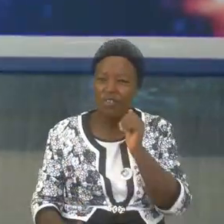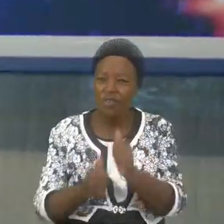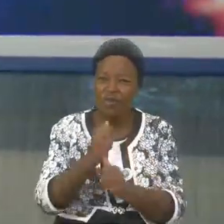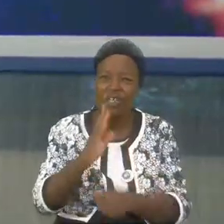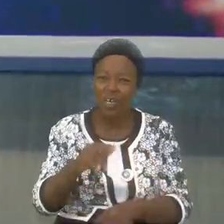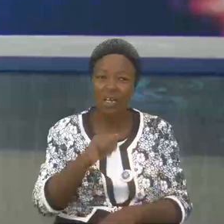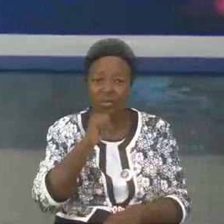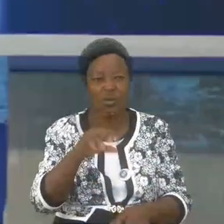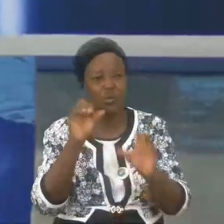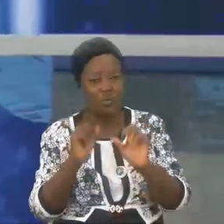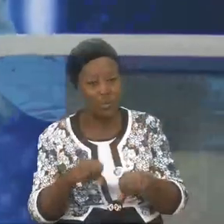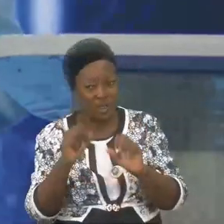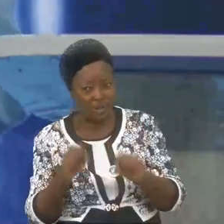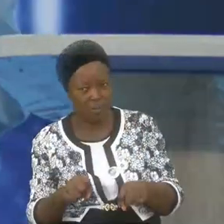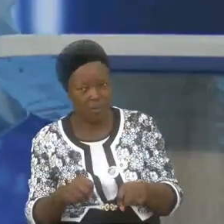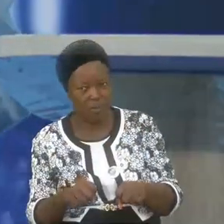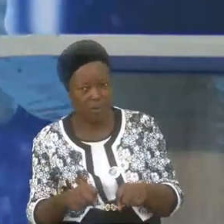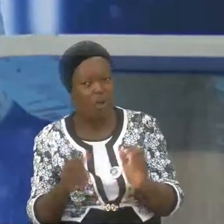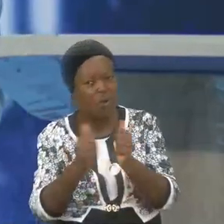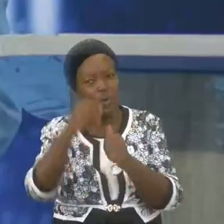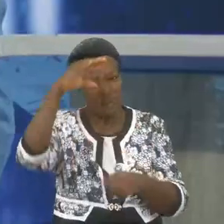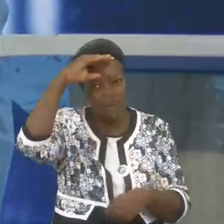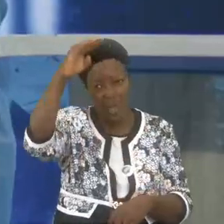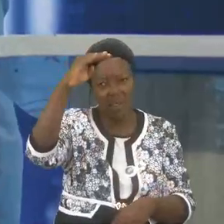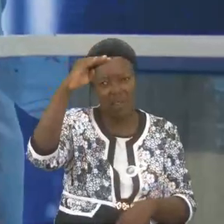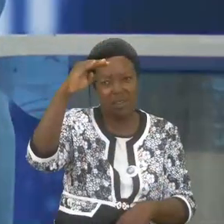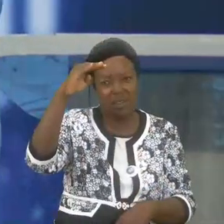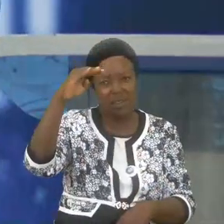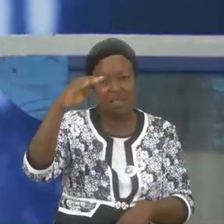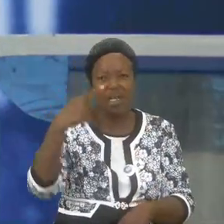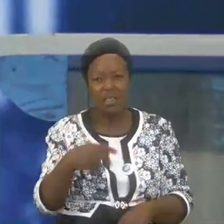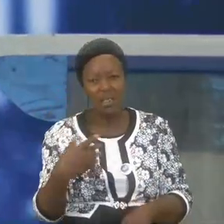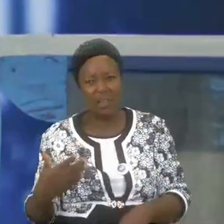Ce qui est impossible aux hommes,